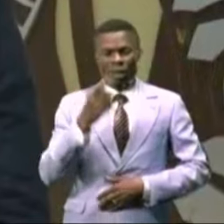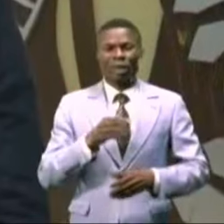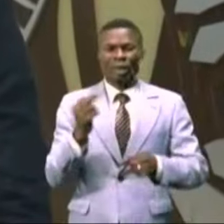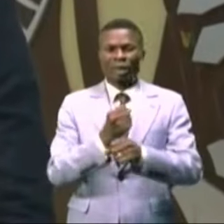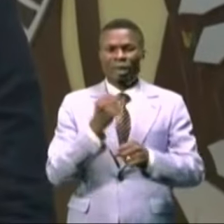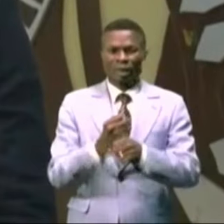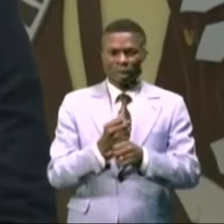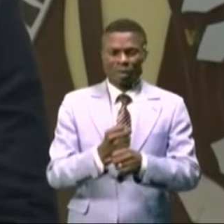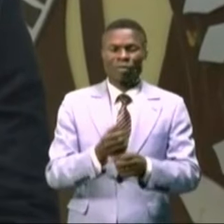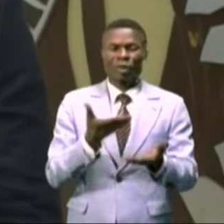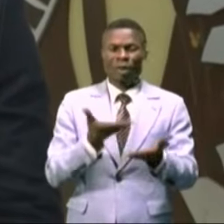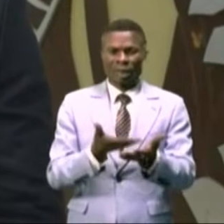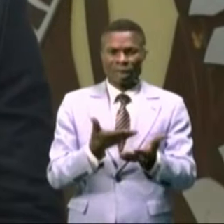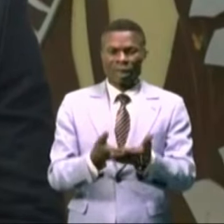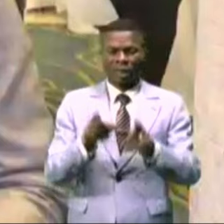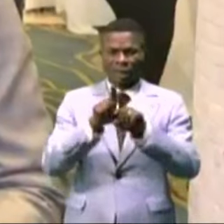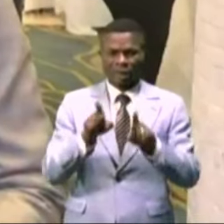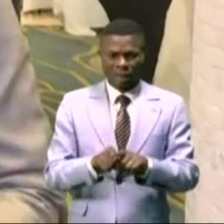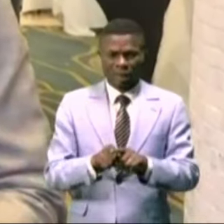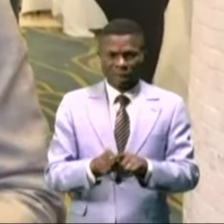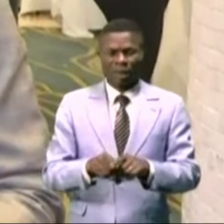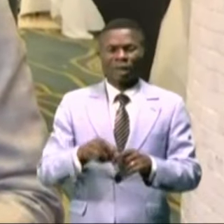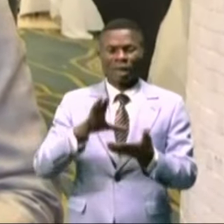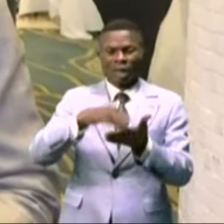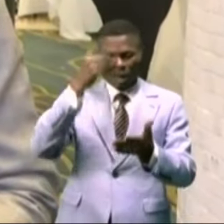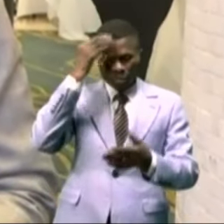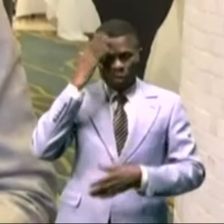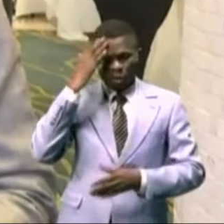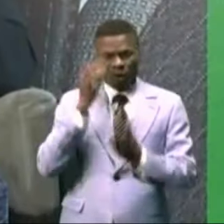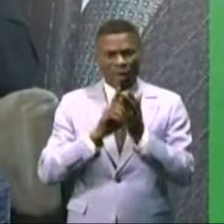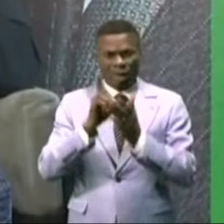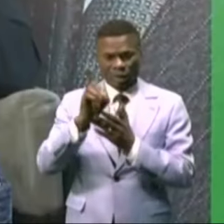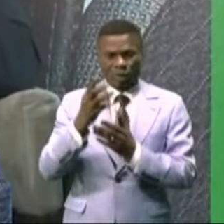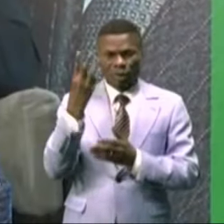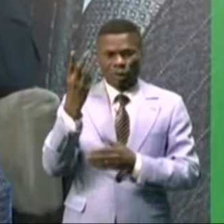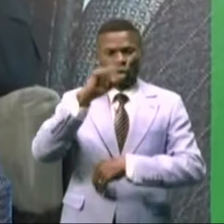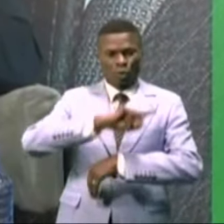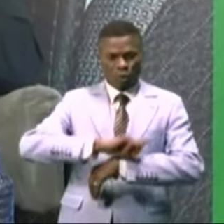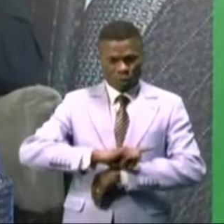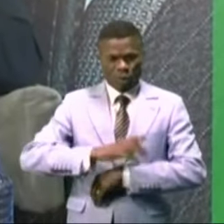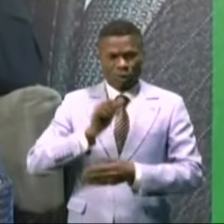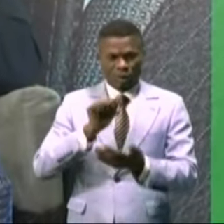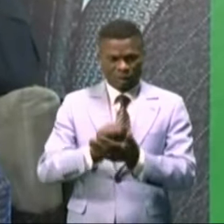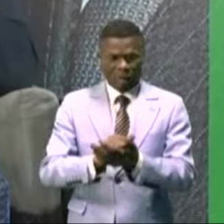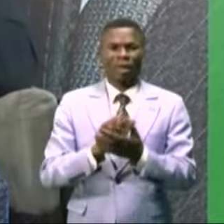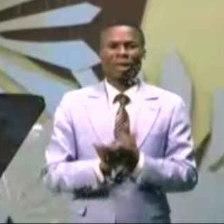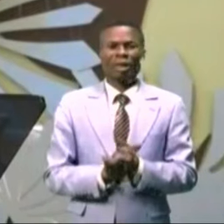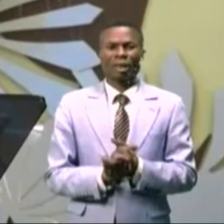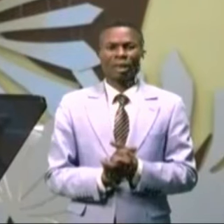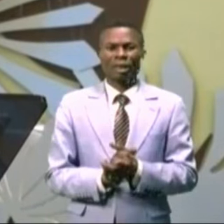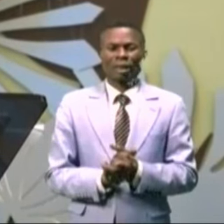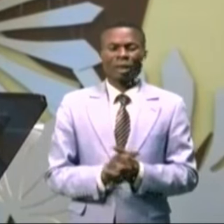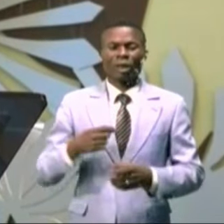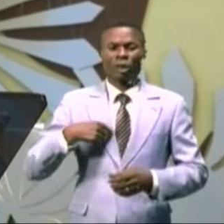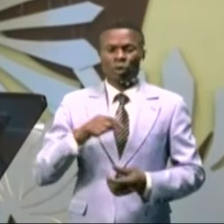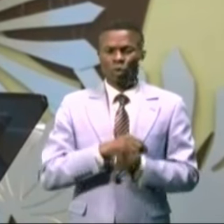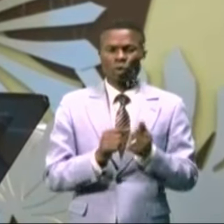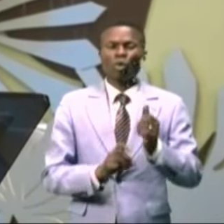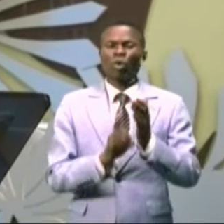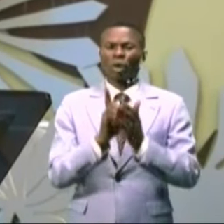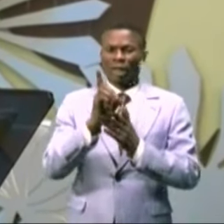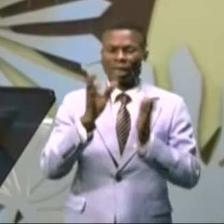management du changement, un cocktail de connaissances développé durant trois jours. Nous sommes le catalyseur de